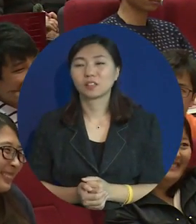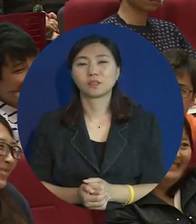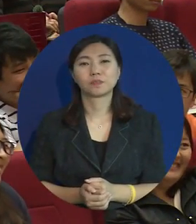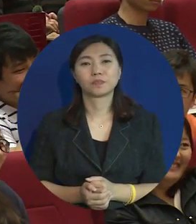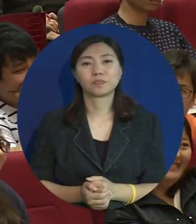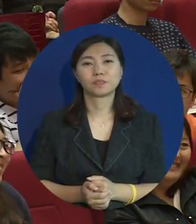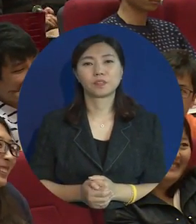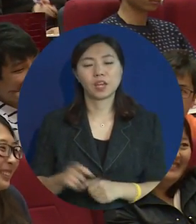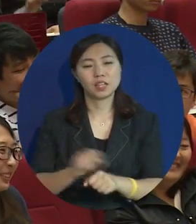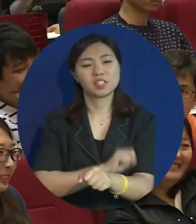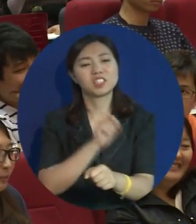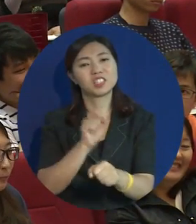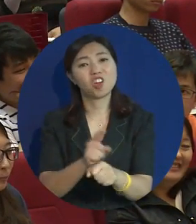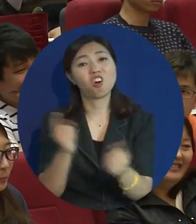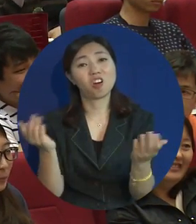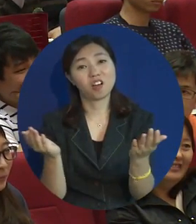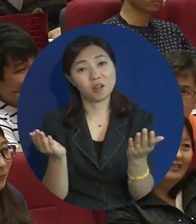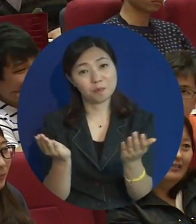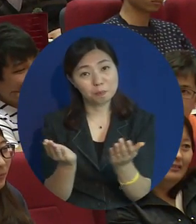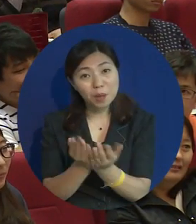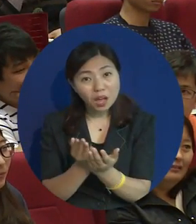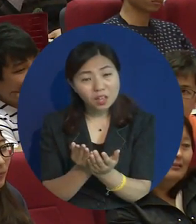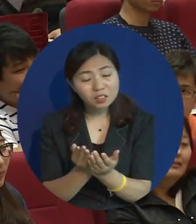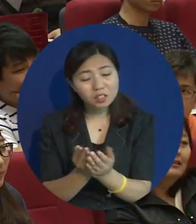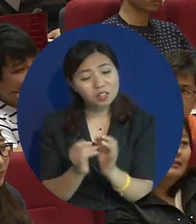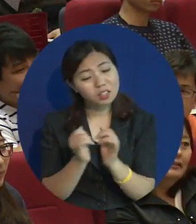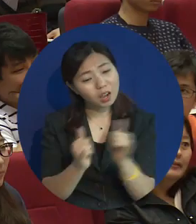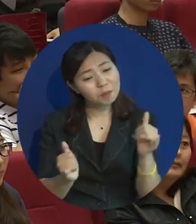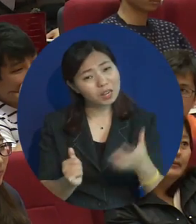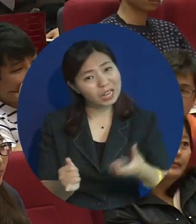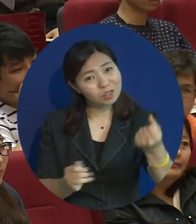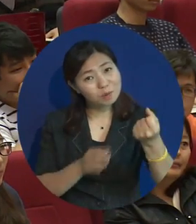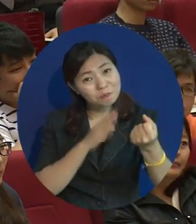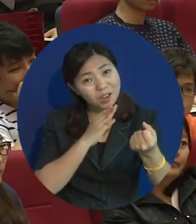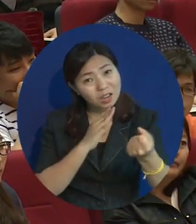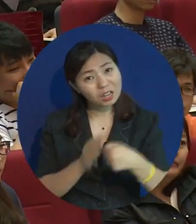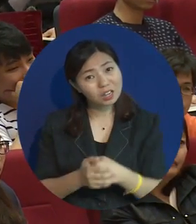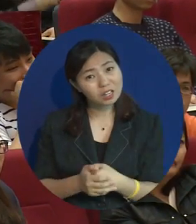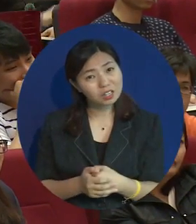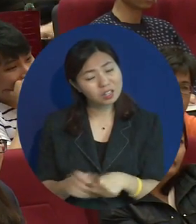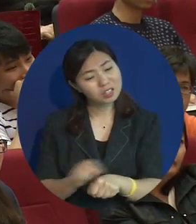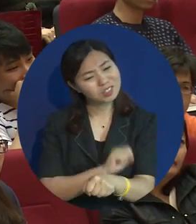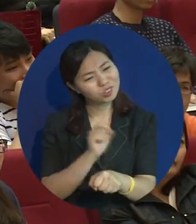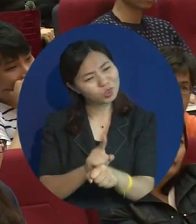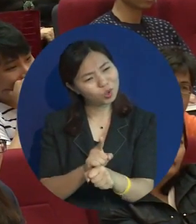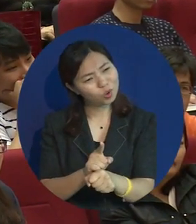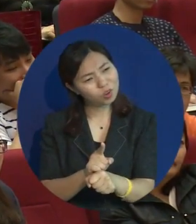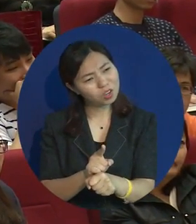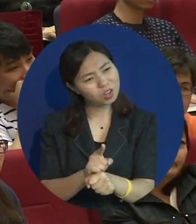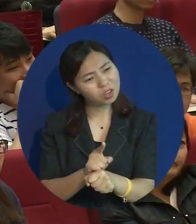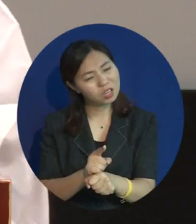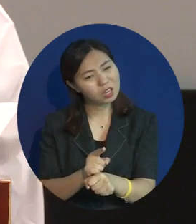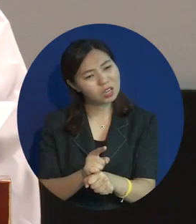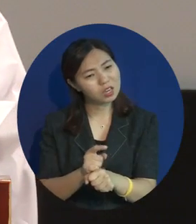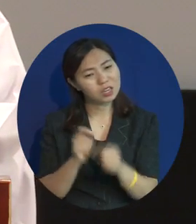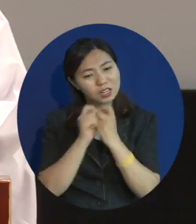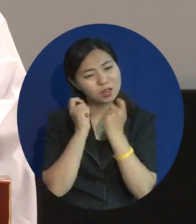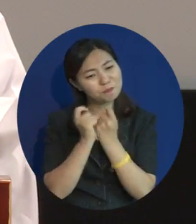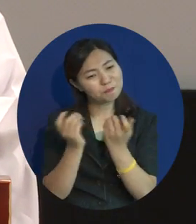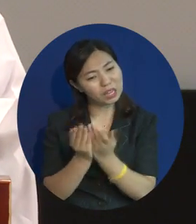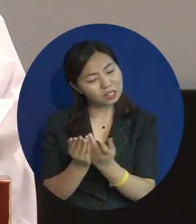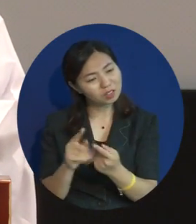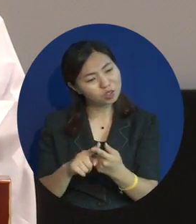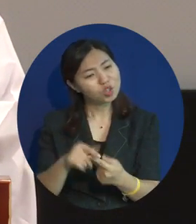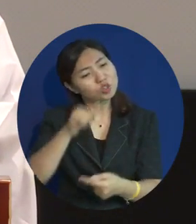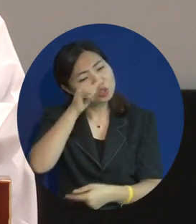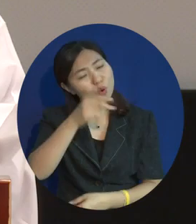그 적성이라는 게 사람한테 있는 건지 궁금합니다. 적성이라는 게 있느냐고? 예. 뭐 있기도 하고